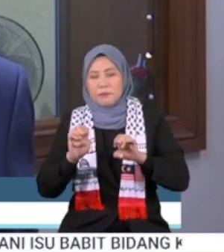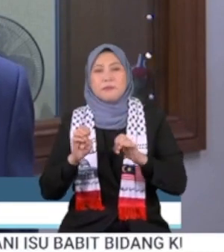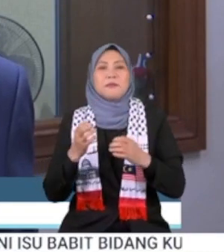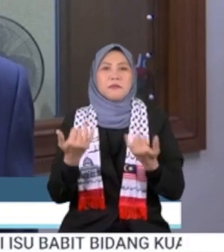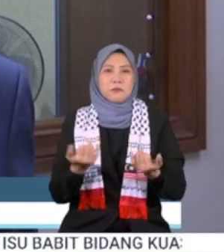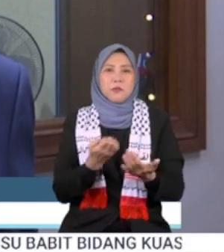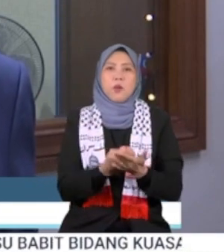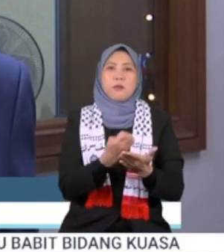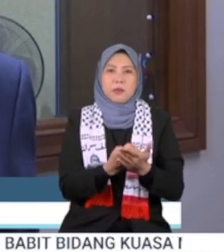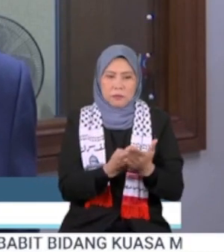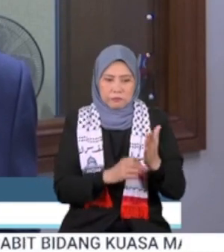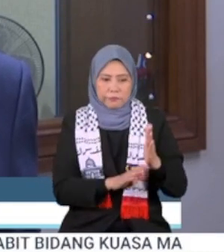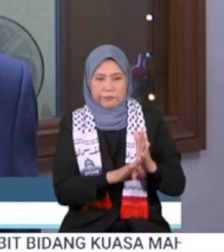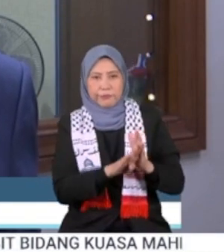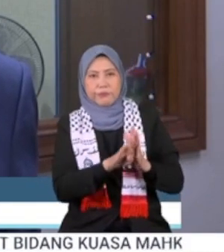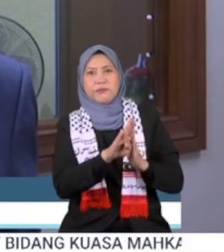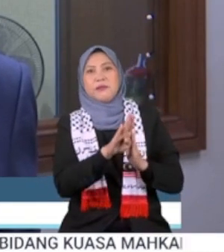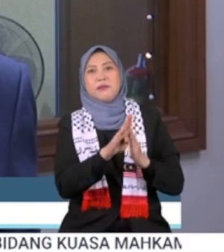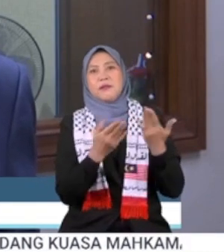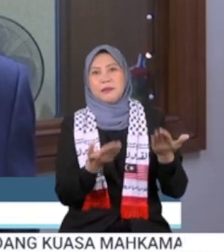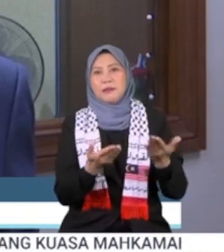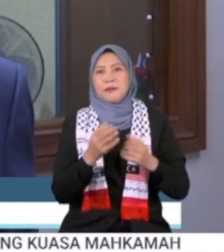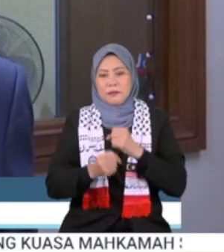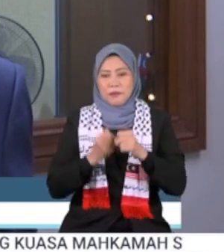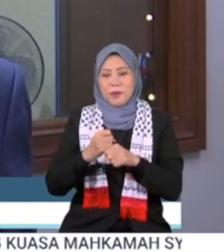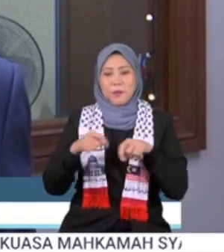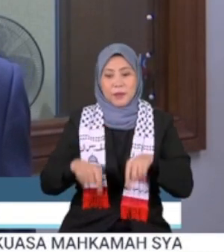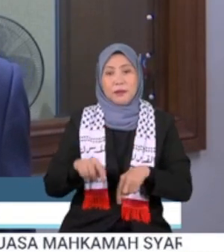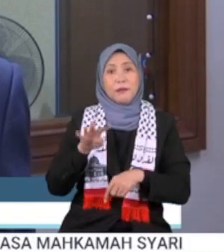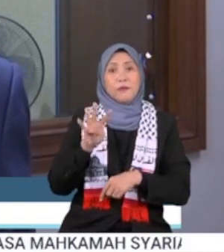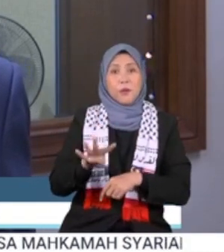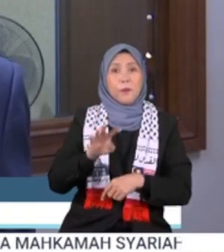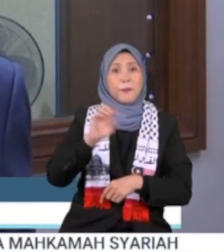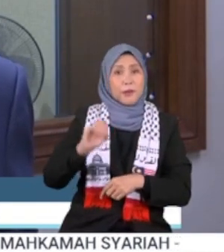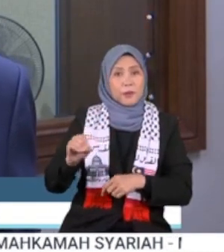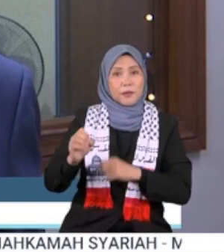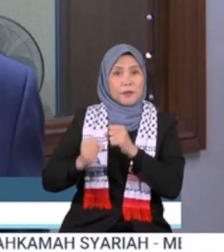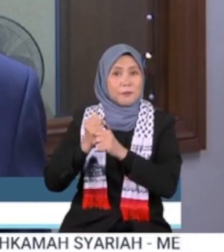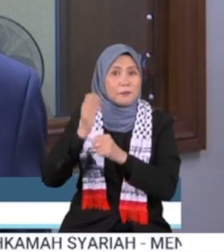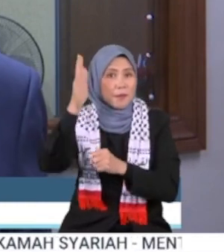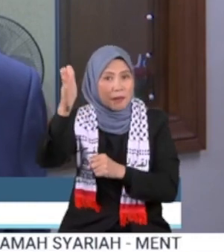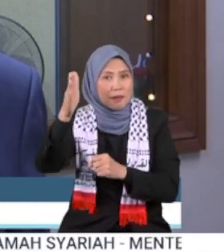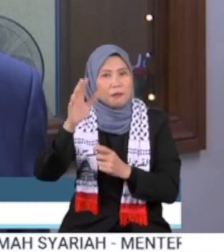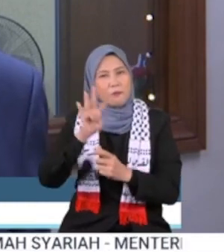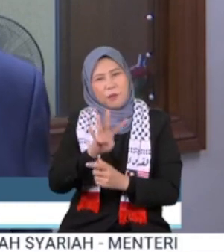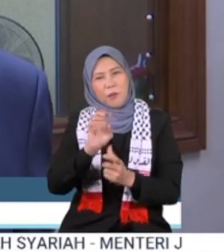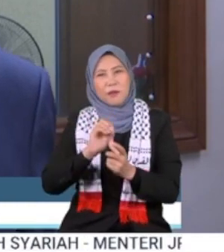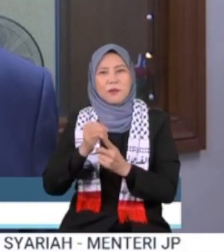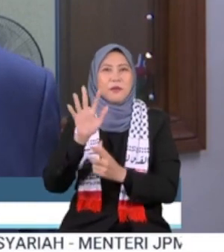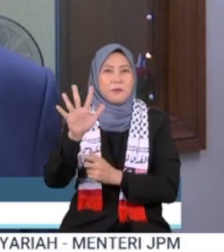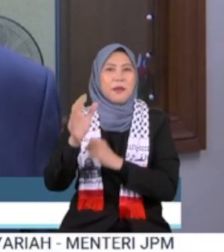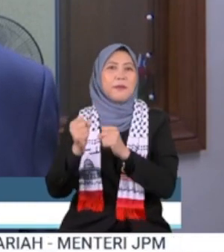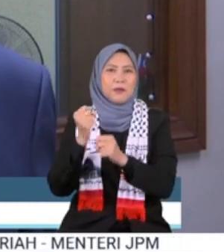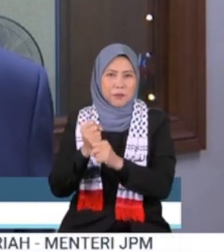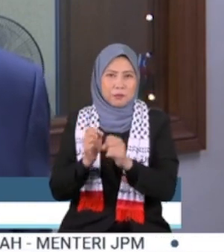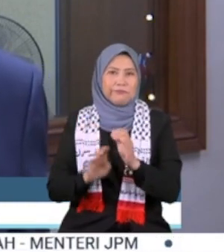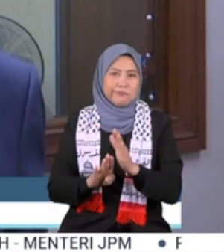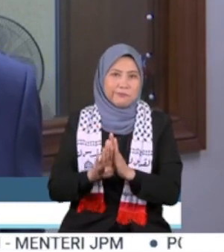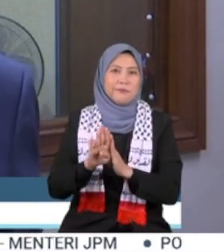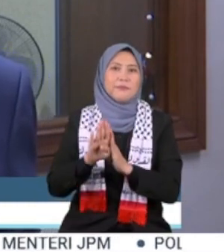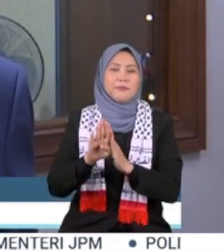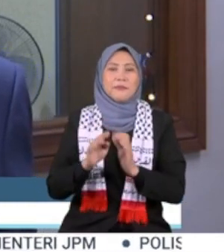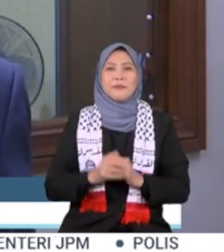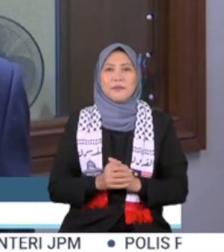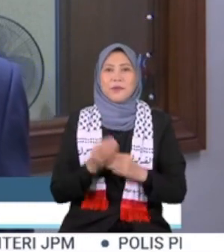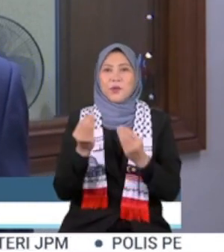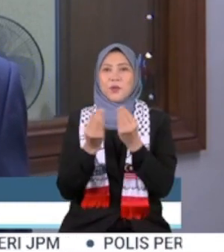pertumbuhan ekonomi negara kita tahun ini 4% tahun depan ke